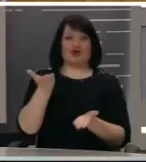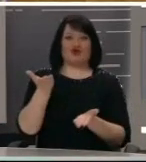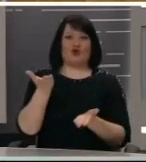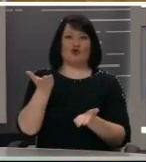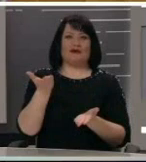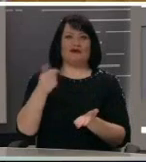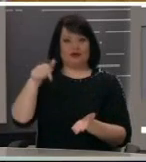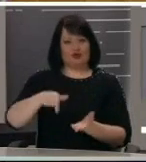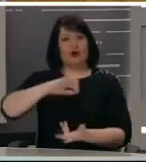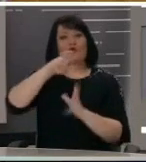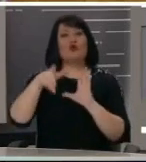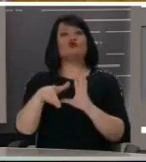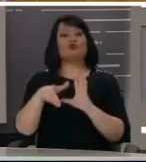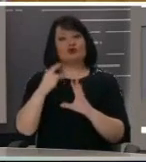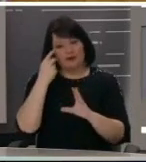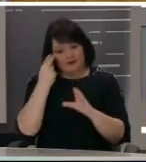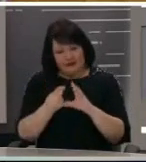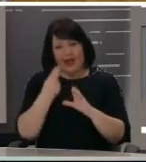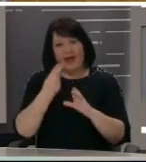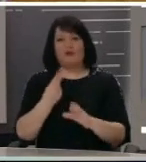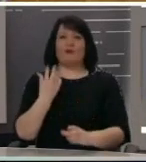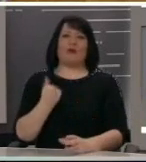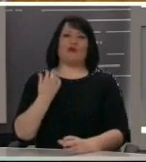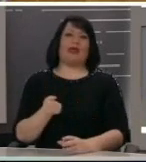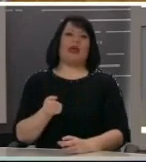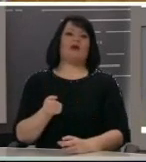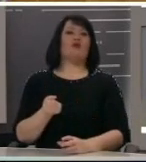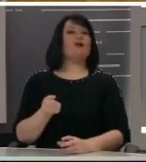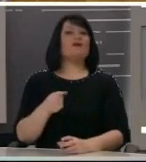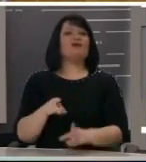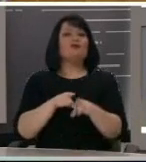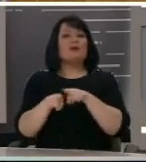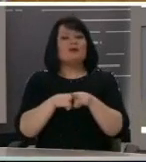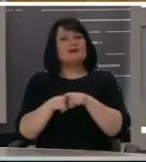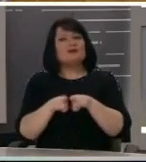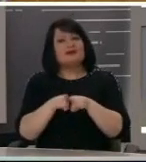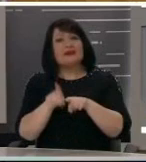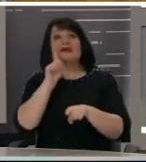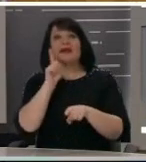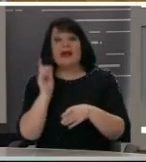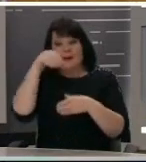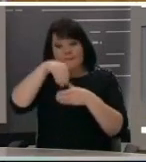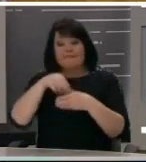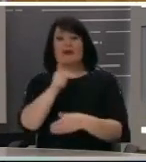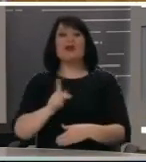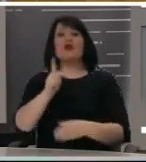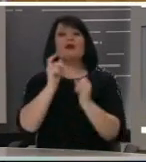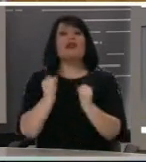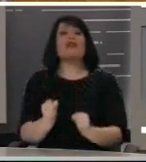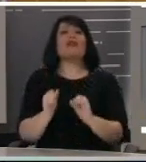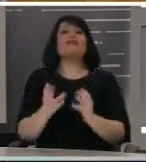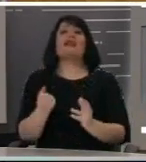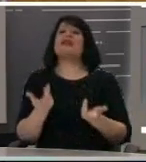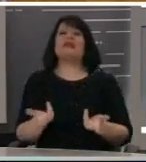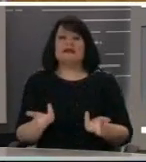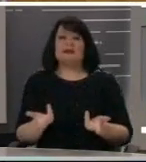τον σύγχρονο κόσμο αφορούν βεβαίως και τη θέση της γυναίκας μέσα στην κοινωνία. Μπορεί